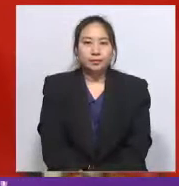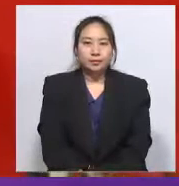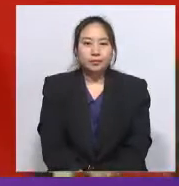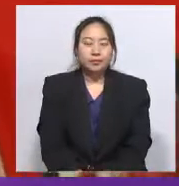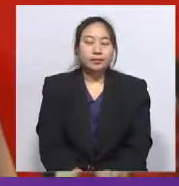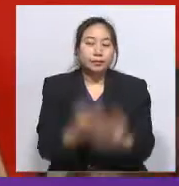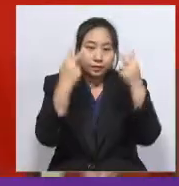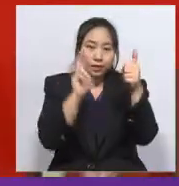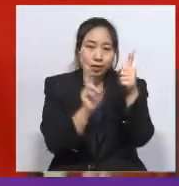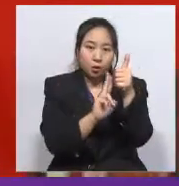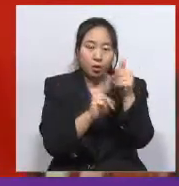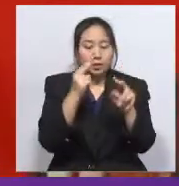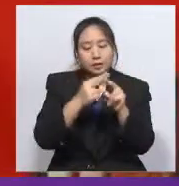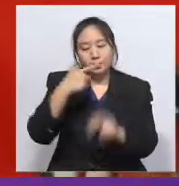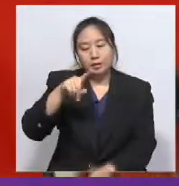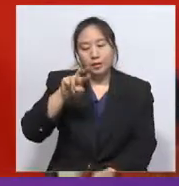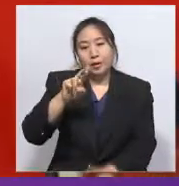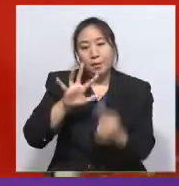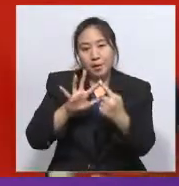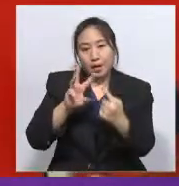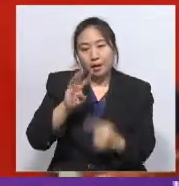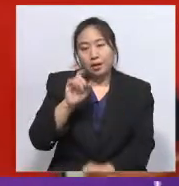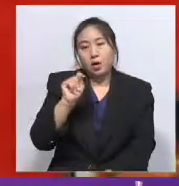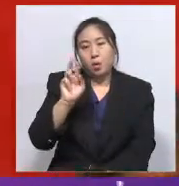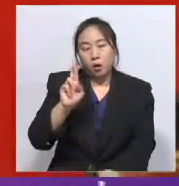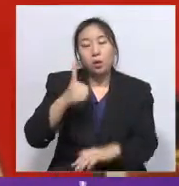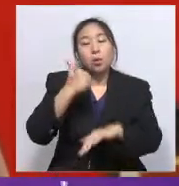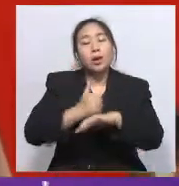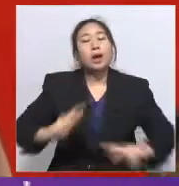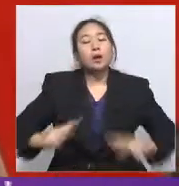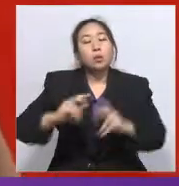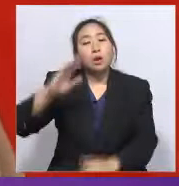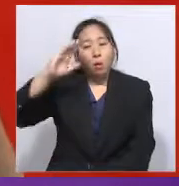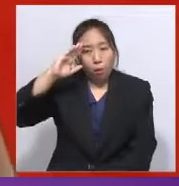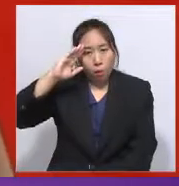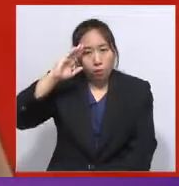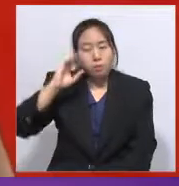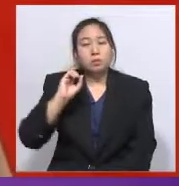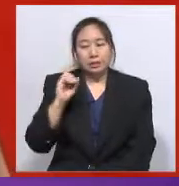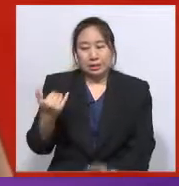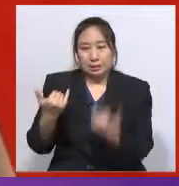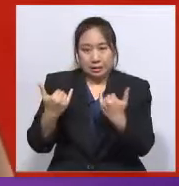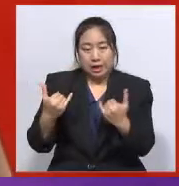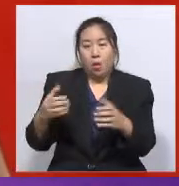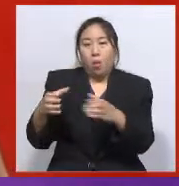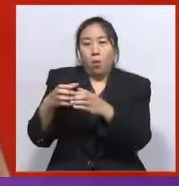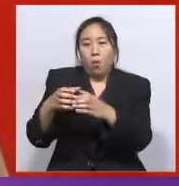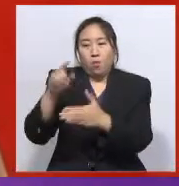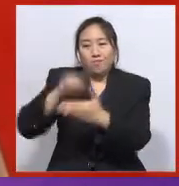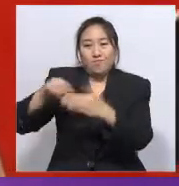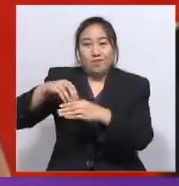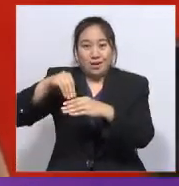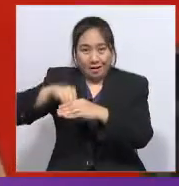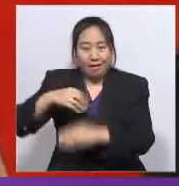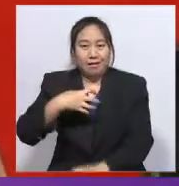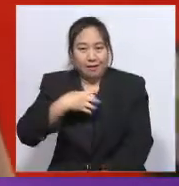พลเอกประวิตรวงษ์สุวรรณรองนายกรัฐมนตรีและรัฐมนตรีว่าการกระทรวงกลาโหมปฏิเสธรับข้อเสนอ3ข้อของกลุ่ม